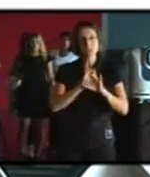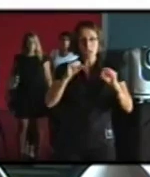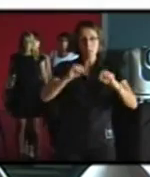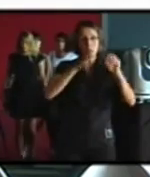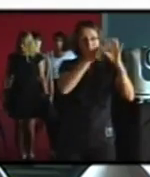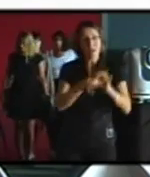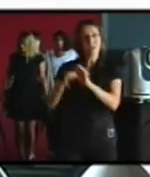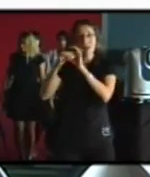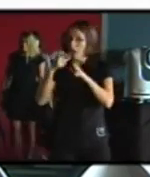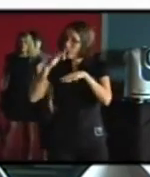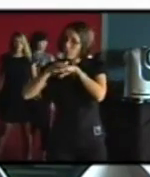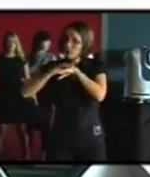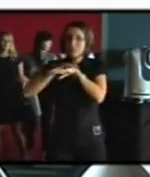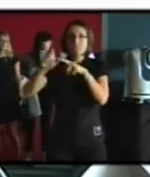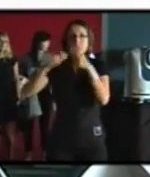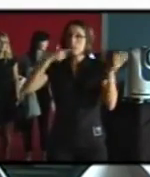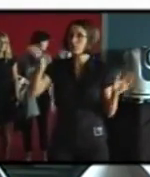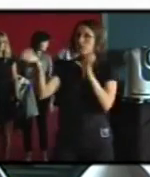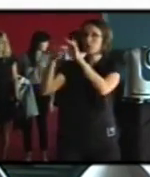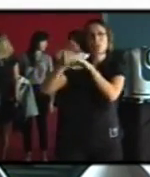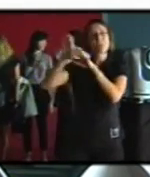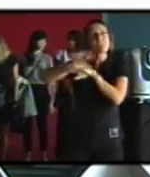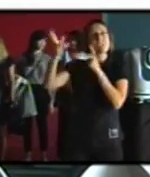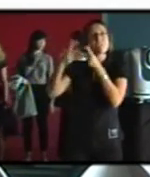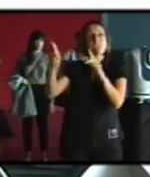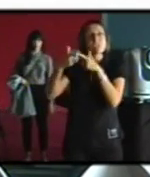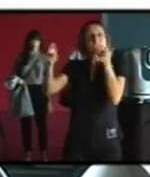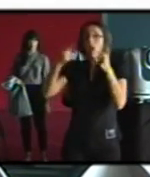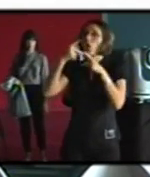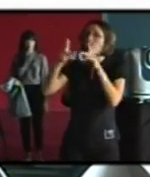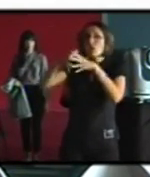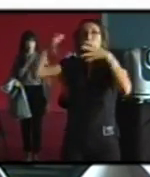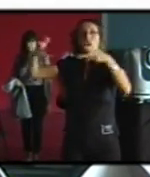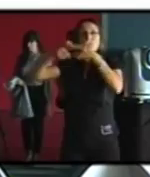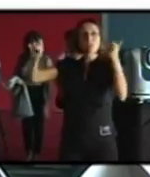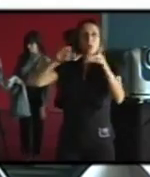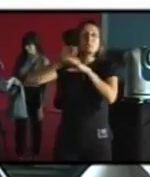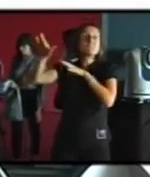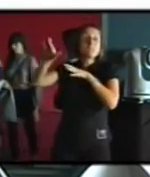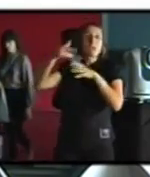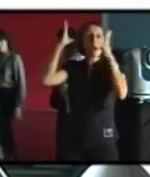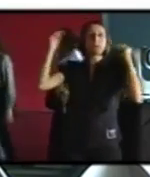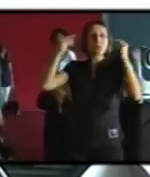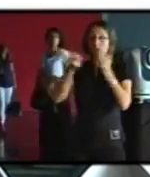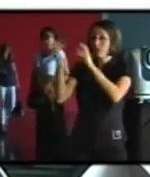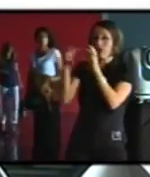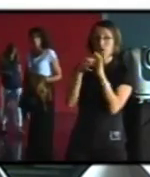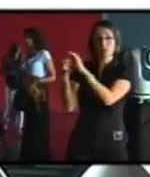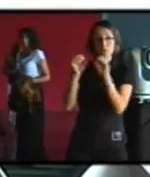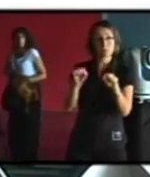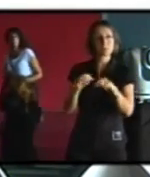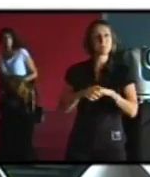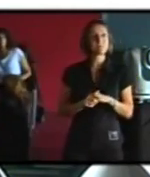corréler avec des vraies politiques urbaines de villes ou d'agglomérations comme celle de Rotterdam. transformation,